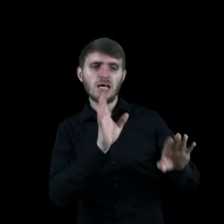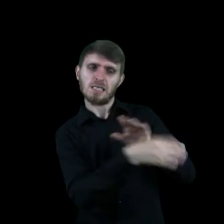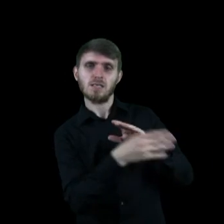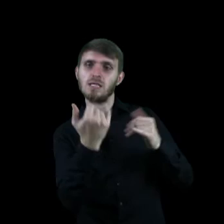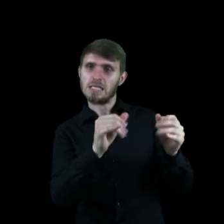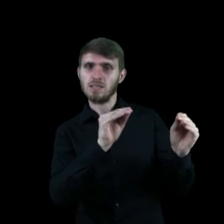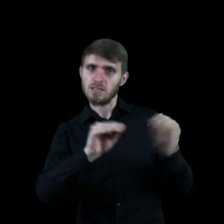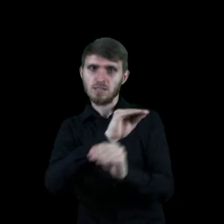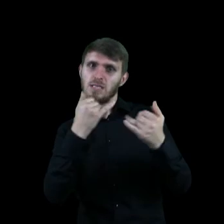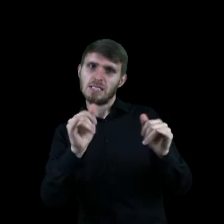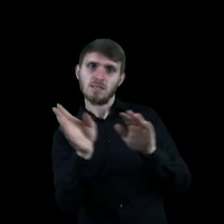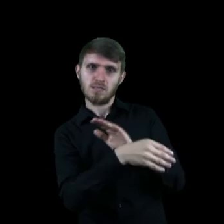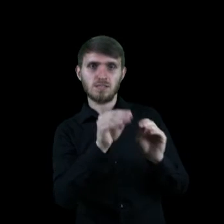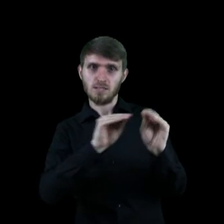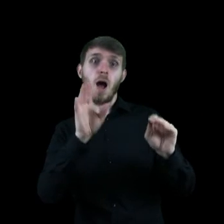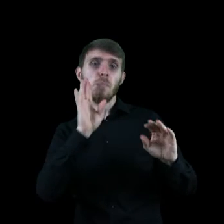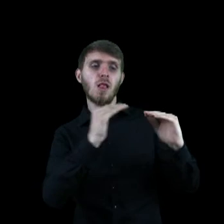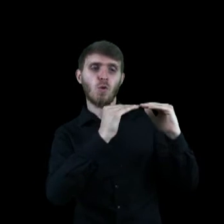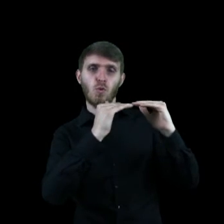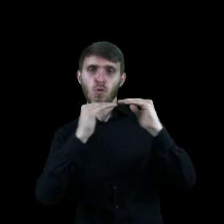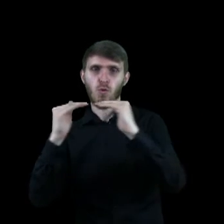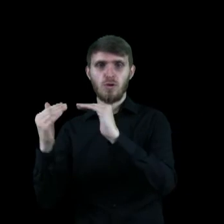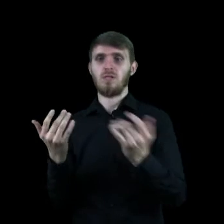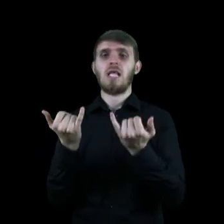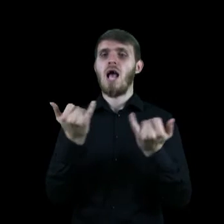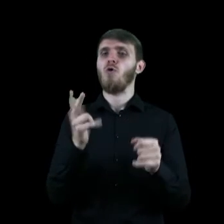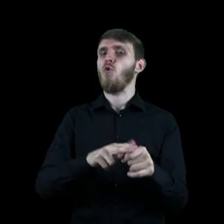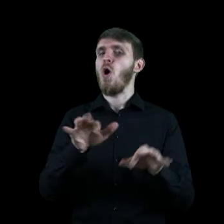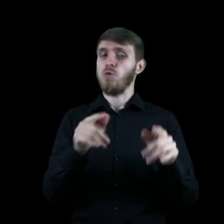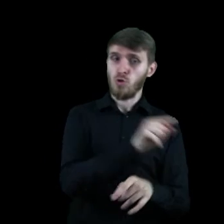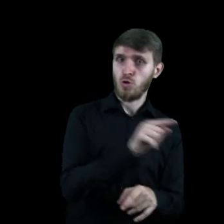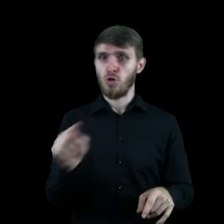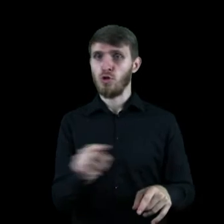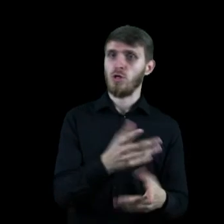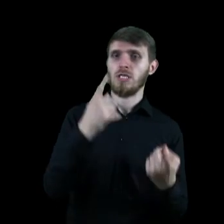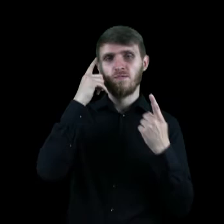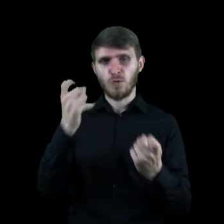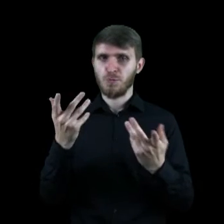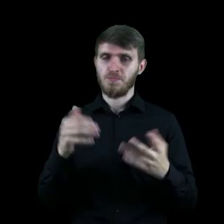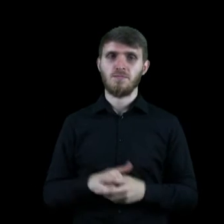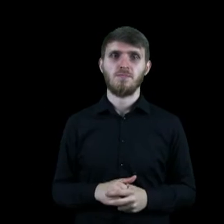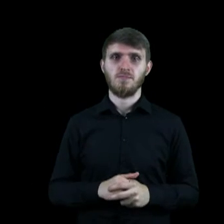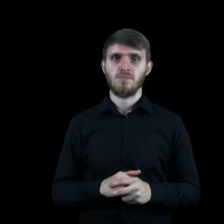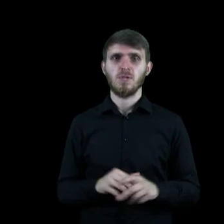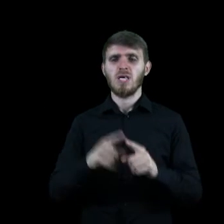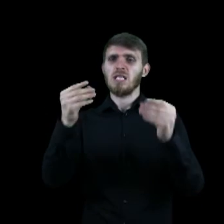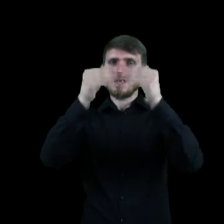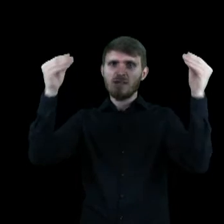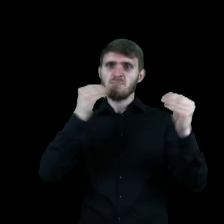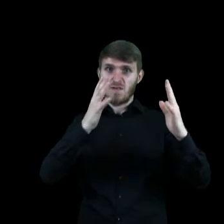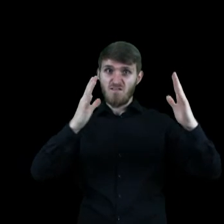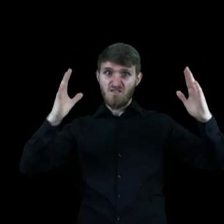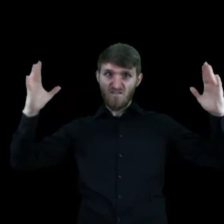Jeśli komputery stają się szybsze, uwzględnicie ten komputer co wtedy, czy przeciętny teraz, lepszy niż tamten.